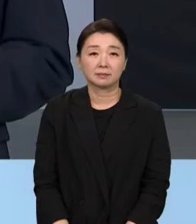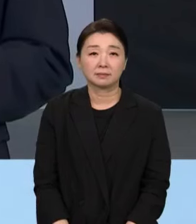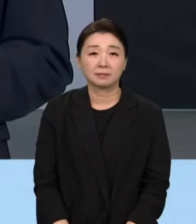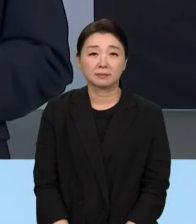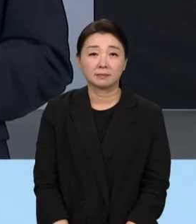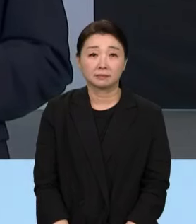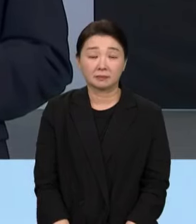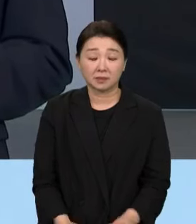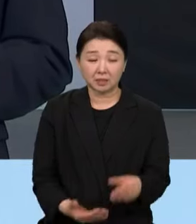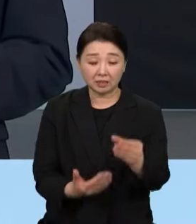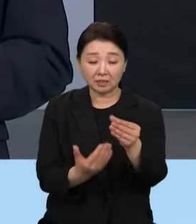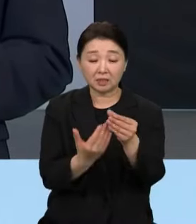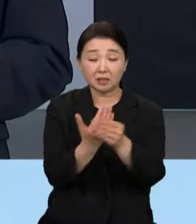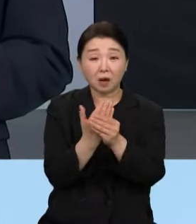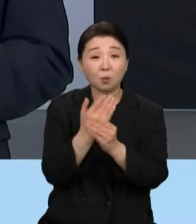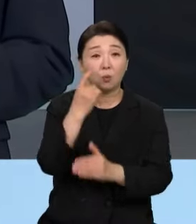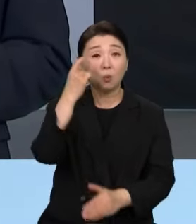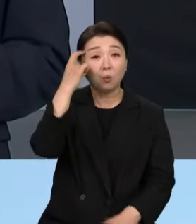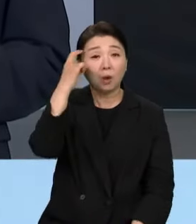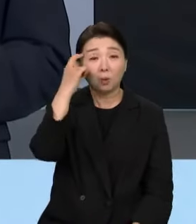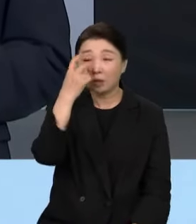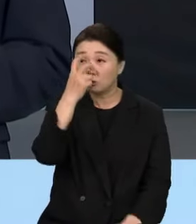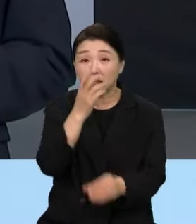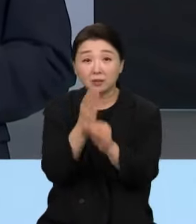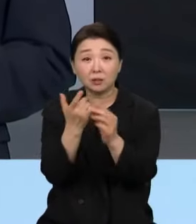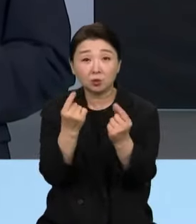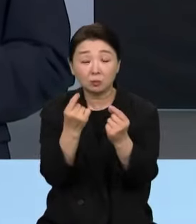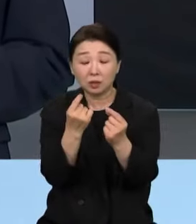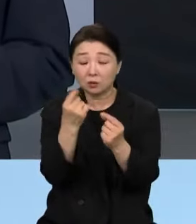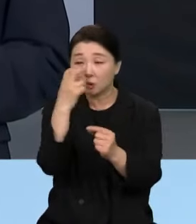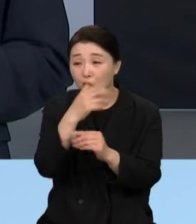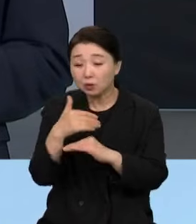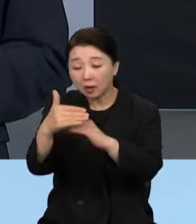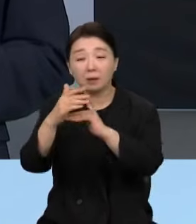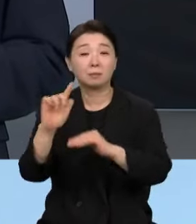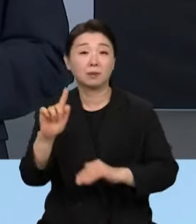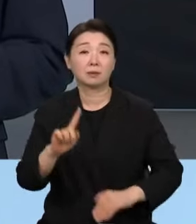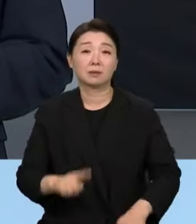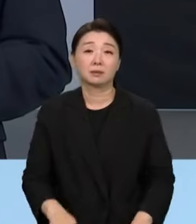네, 사고가 왜 난 건지 수사도 진행 중이죠. 수사 상황은 어떻습니까?